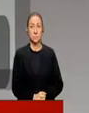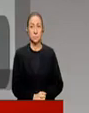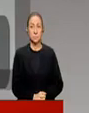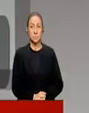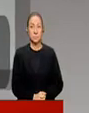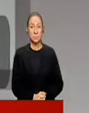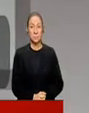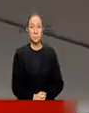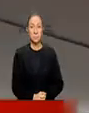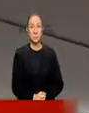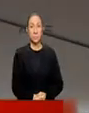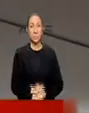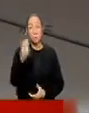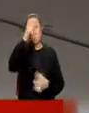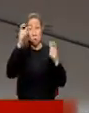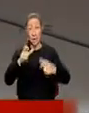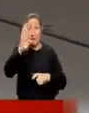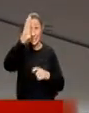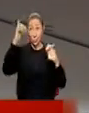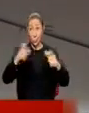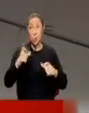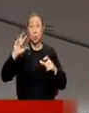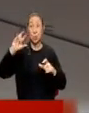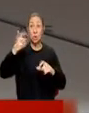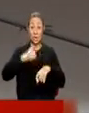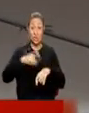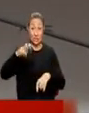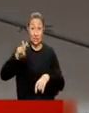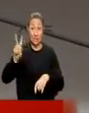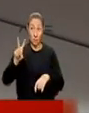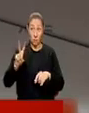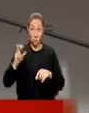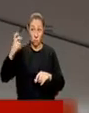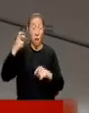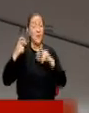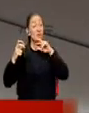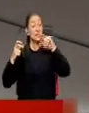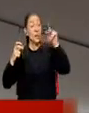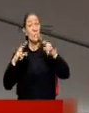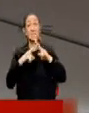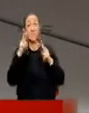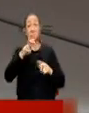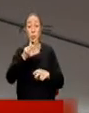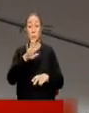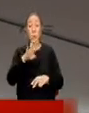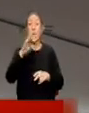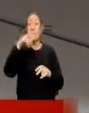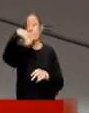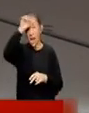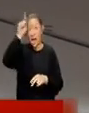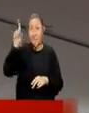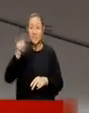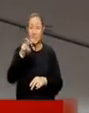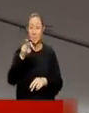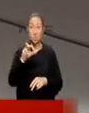tüketiminde artış olduğunu Türkiye'de İstanbul'da güneş saat 82'de ağrıyor Paris'te saat 8.34 Berlin'de Yine